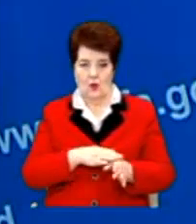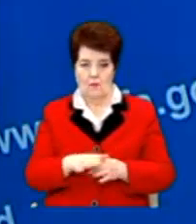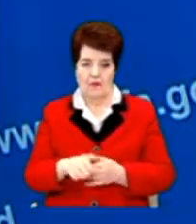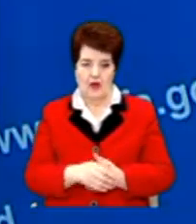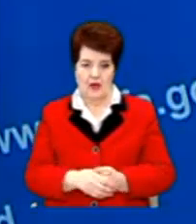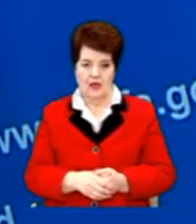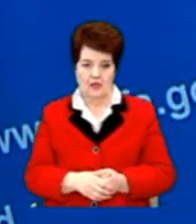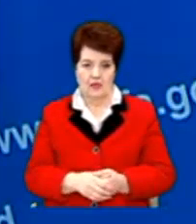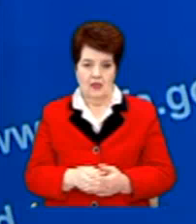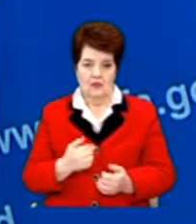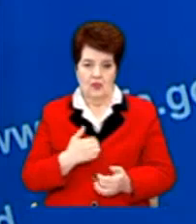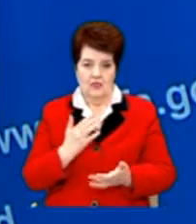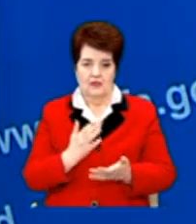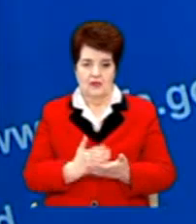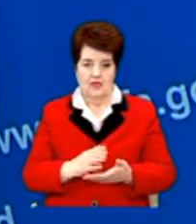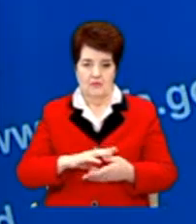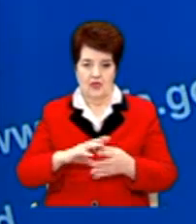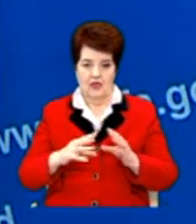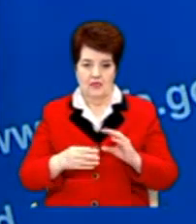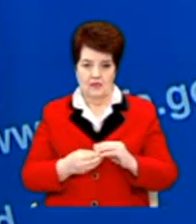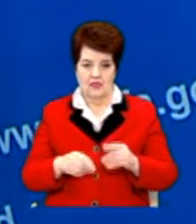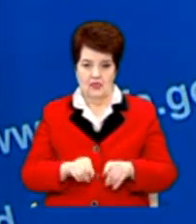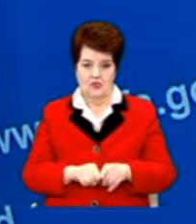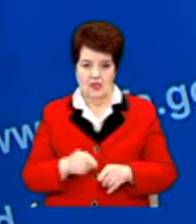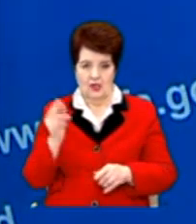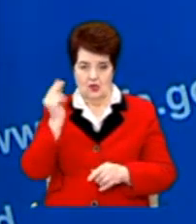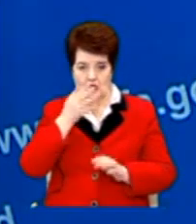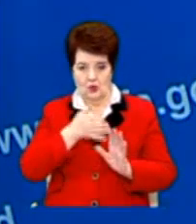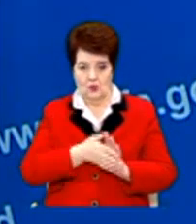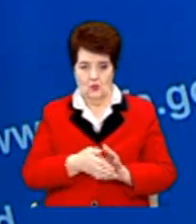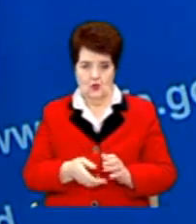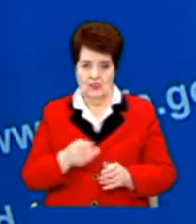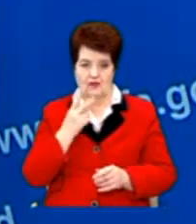Noi, la rândul nostru, suntem în așteptarea rezultatului unui asemenea studiu ca să vedem